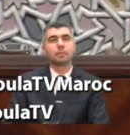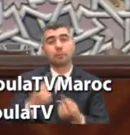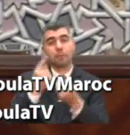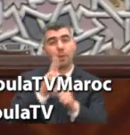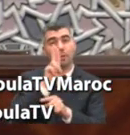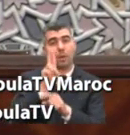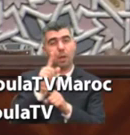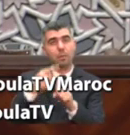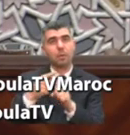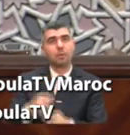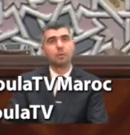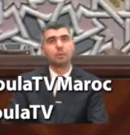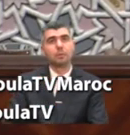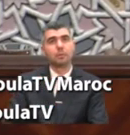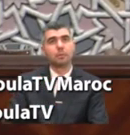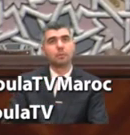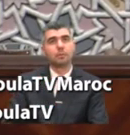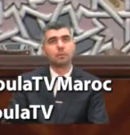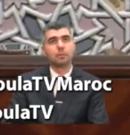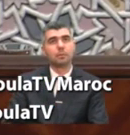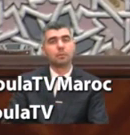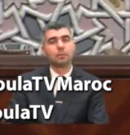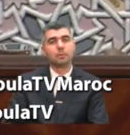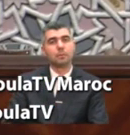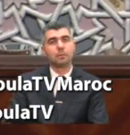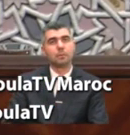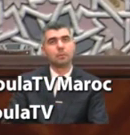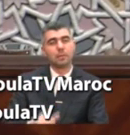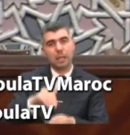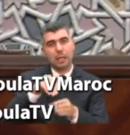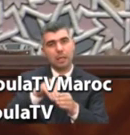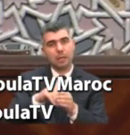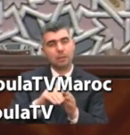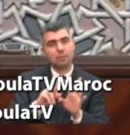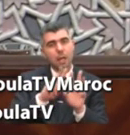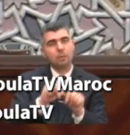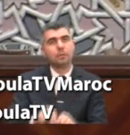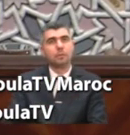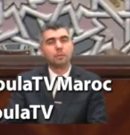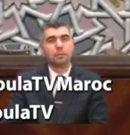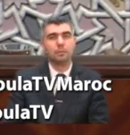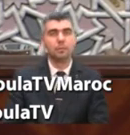تعقيب إضافي آخر؟ تفضل السيد نائب عن فريق التجمع الدستوري